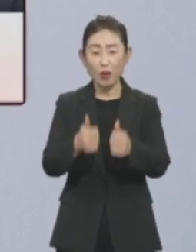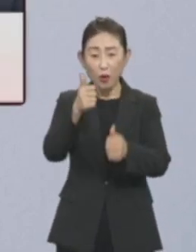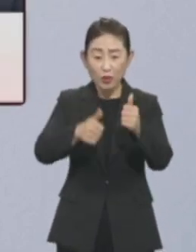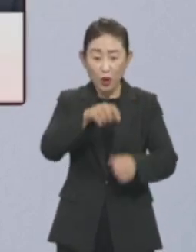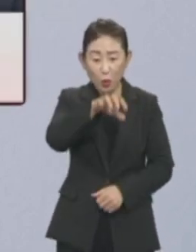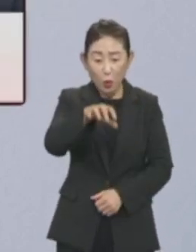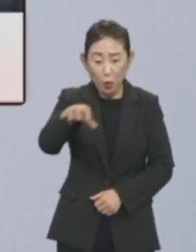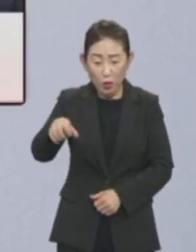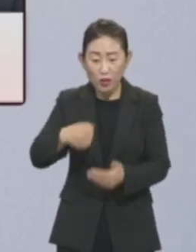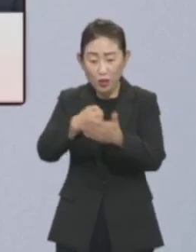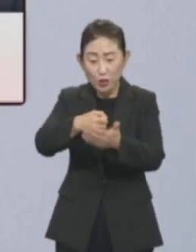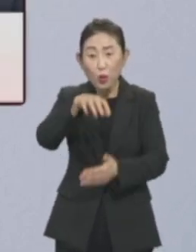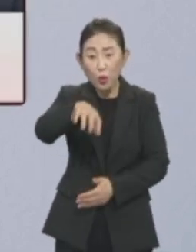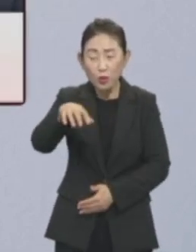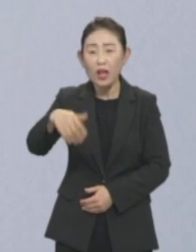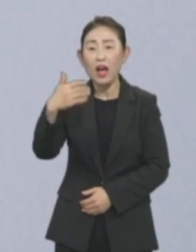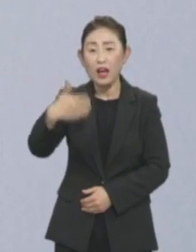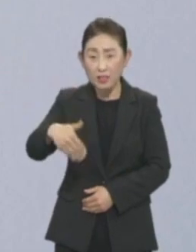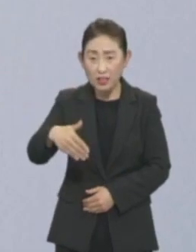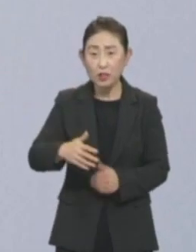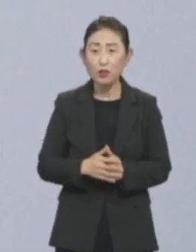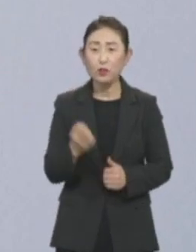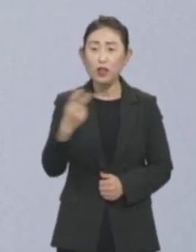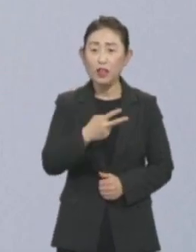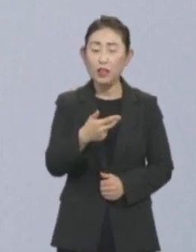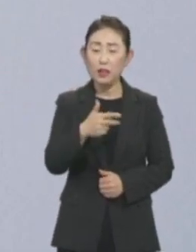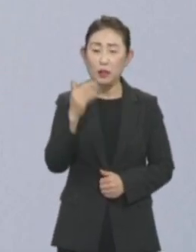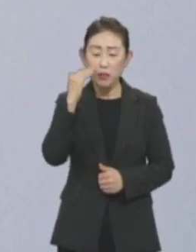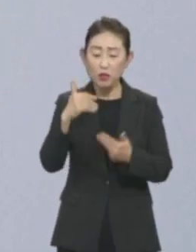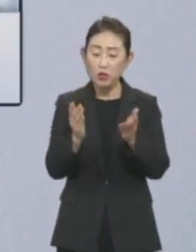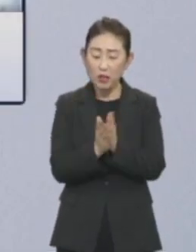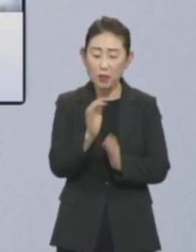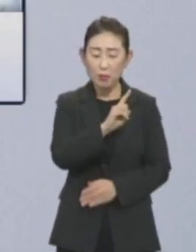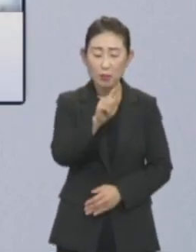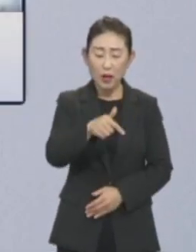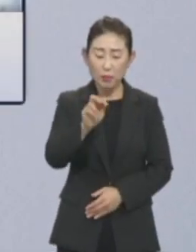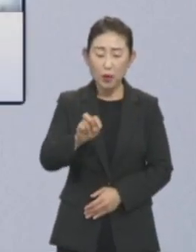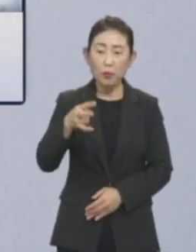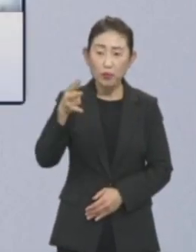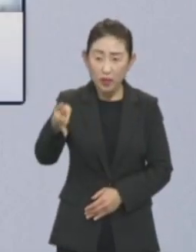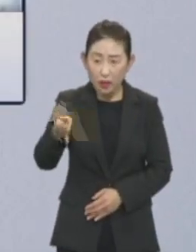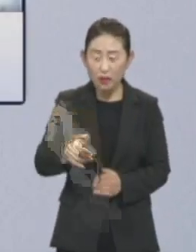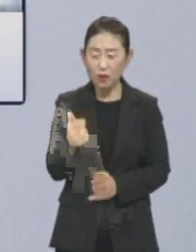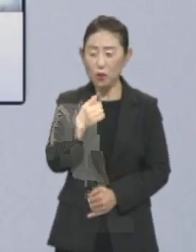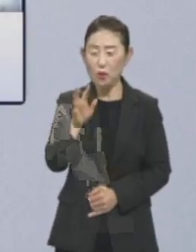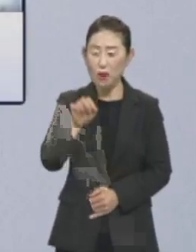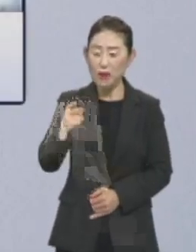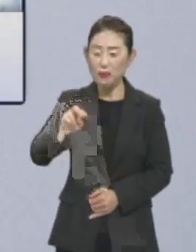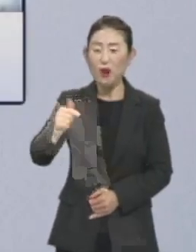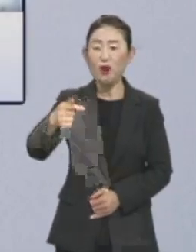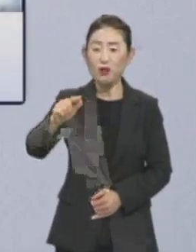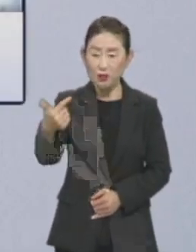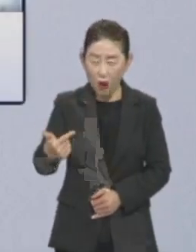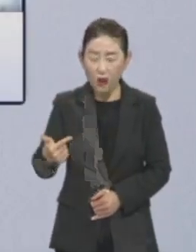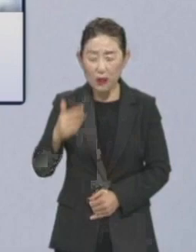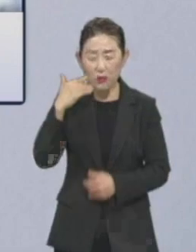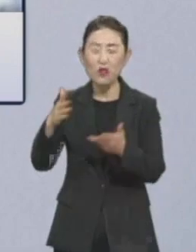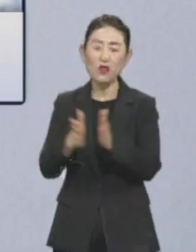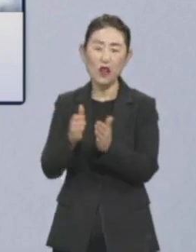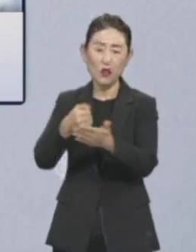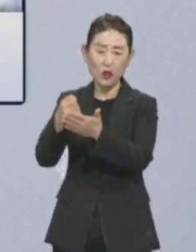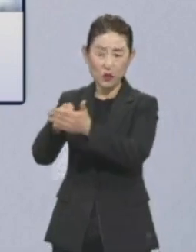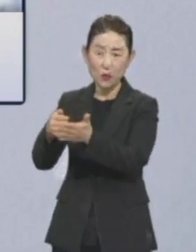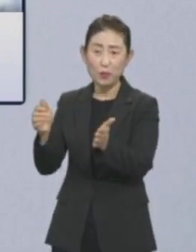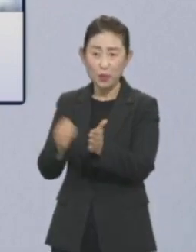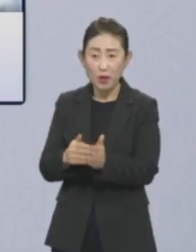공천결과를 비롯해 민주당에서 박범 황명선 후보가 공천을 받은 서구을 논산 금산에 국민임